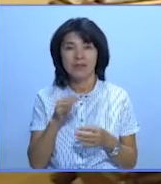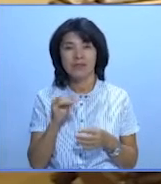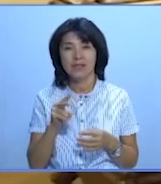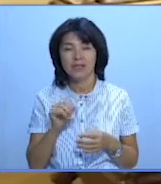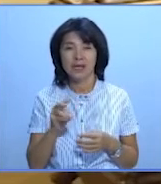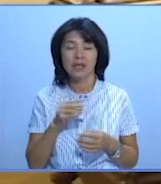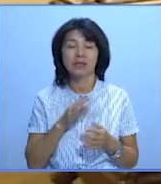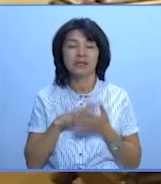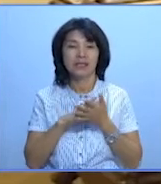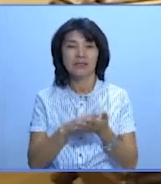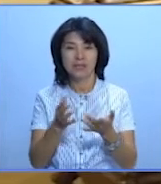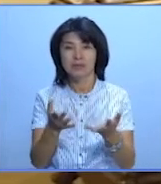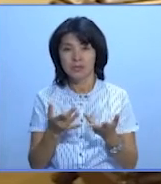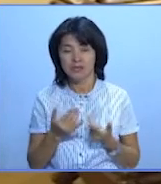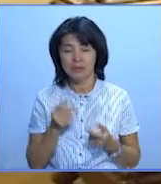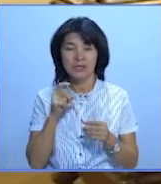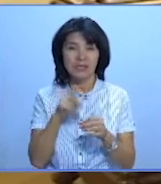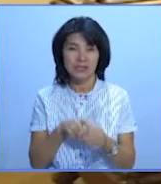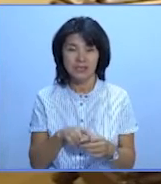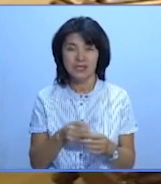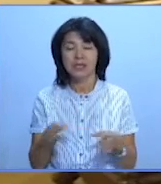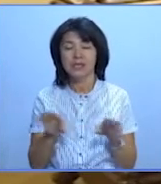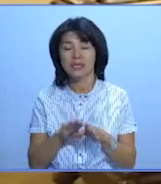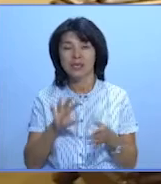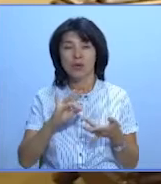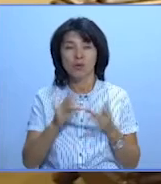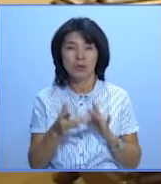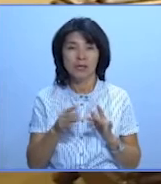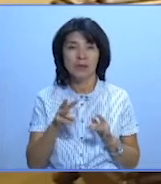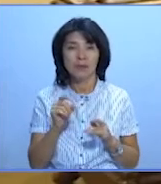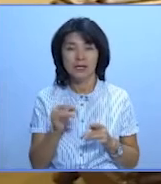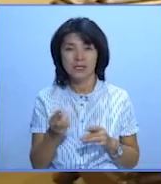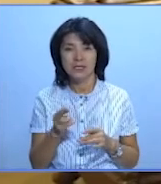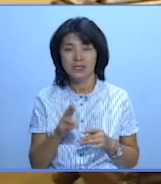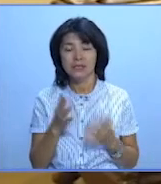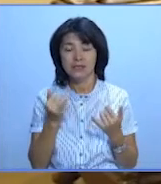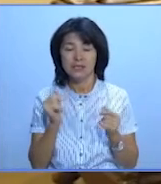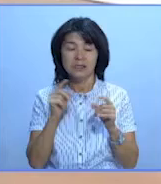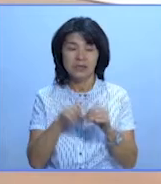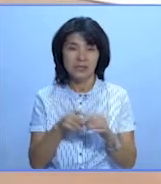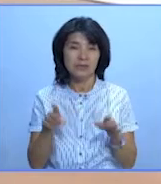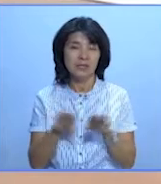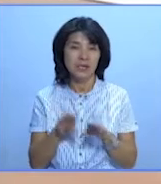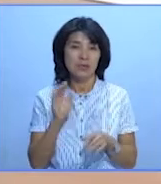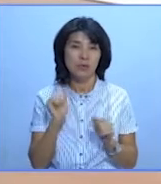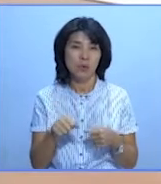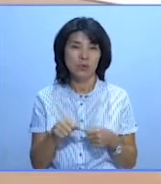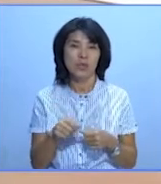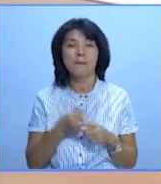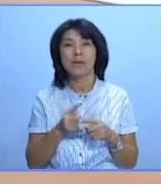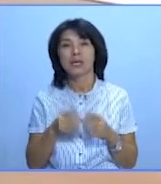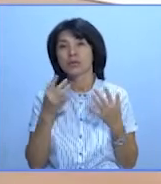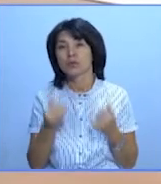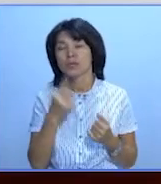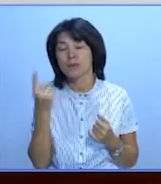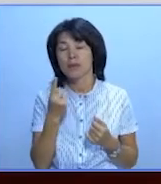өтініштерді қабылдайды, тіркейді, сондай-ақ онлайн портал арқылы да өтініш беруге және тіркелуге болады. Жалпы алғанда аймақ бойынша